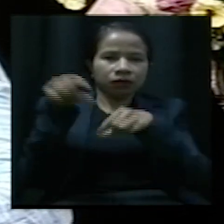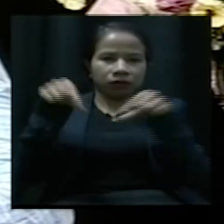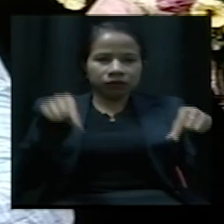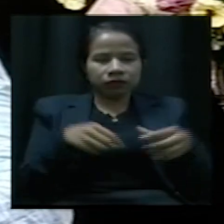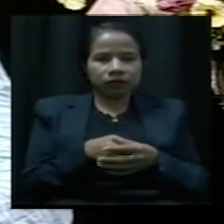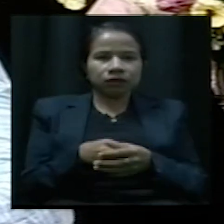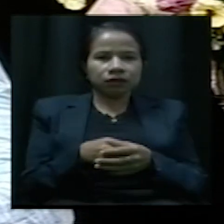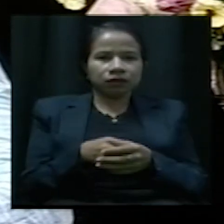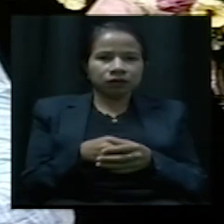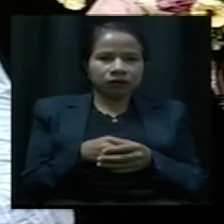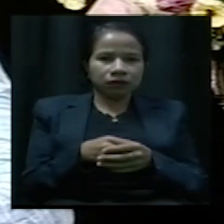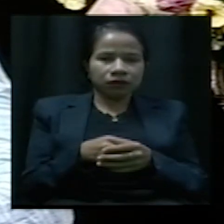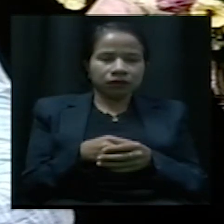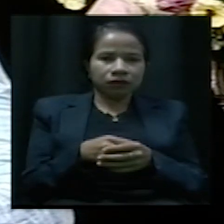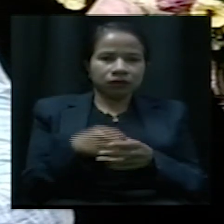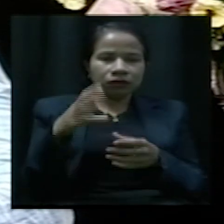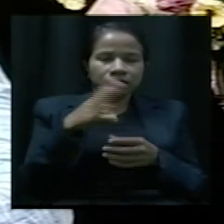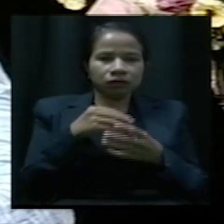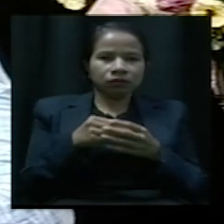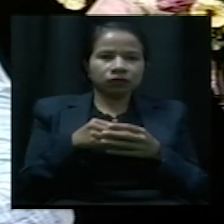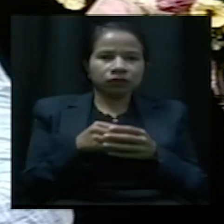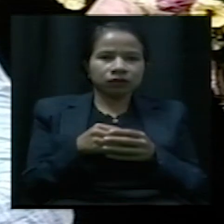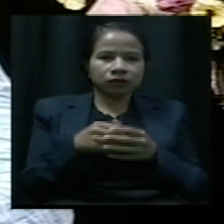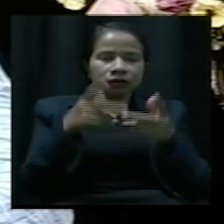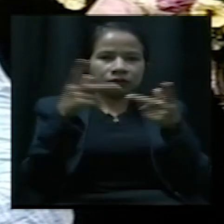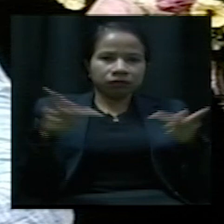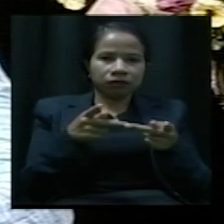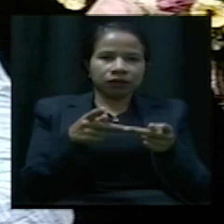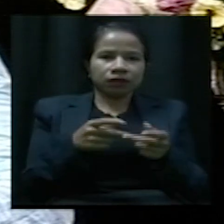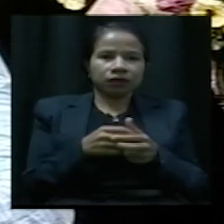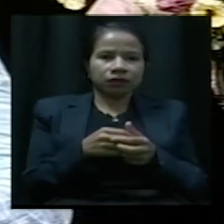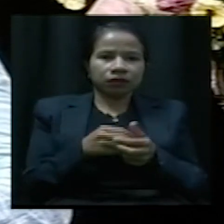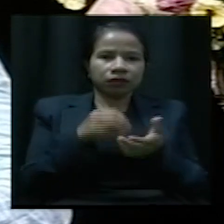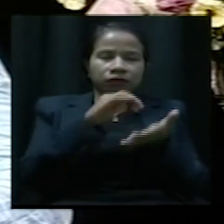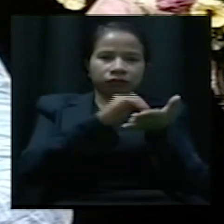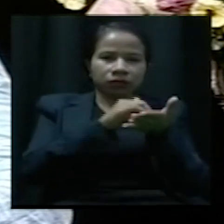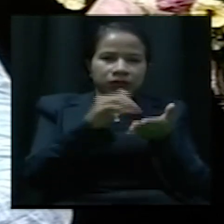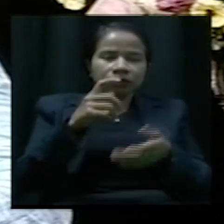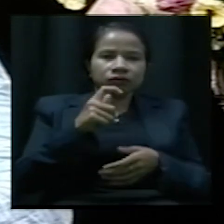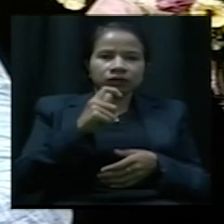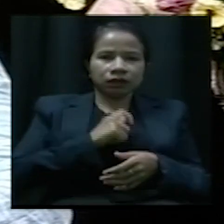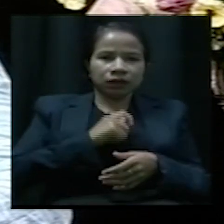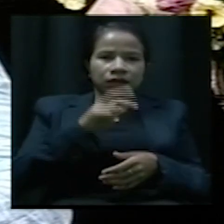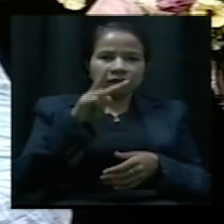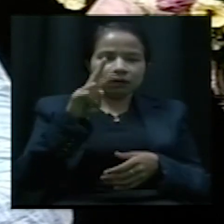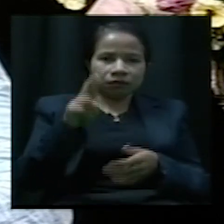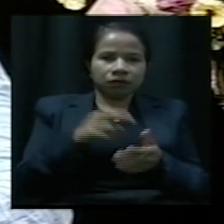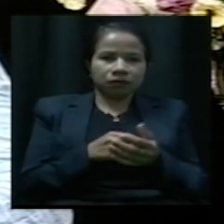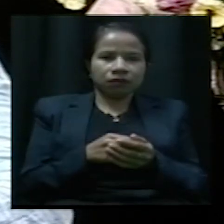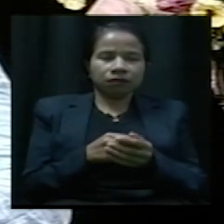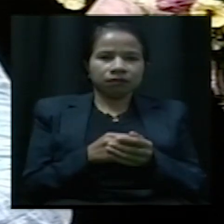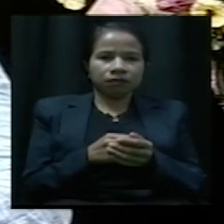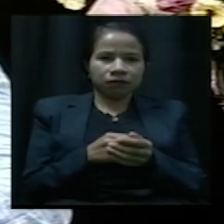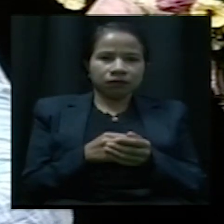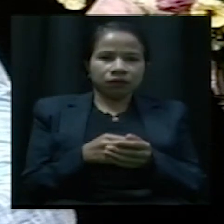nomos centro vocacional centro entrenamiento vocacional sira ne mak durante ne fornese entrenamiento ba